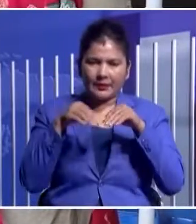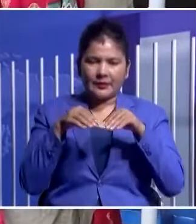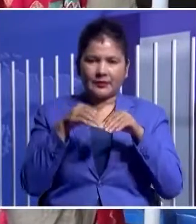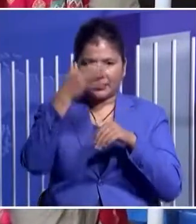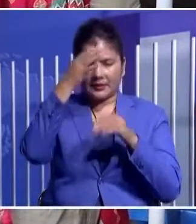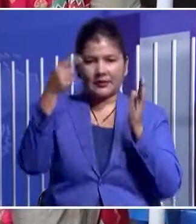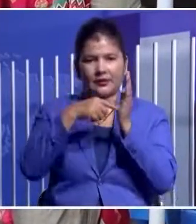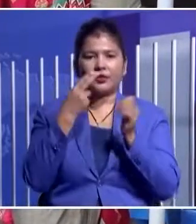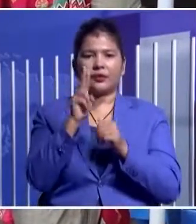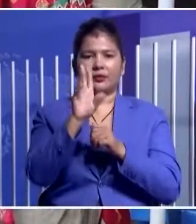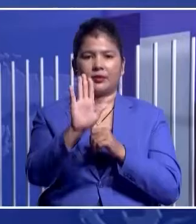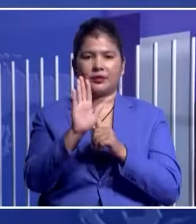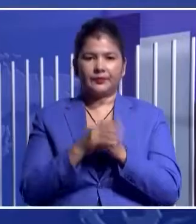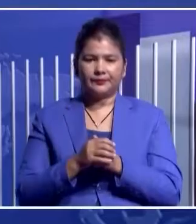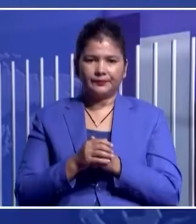बताउनु भएको छ।